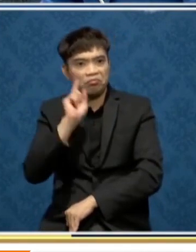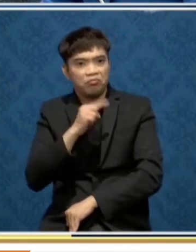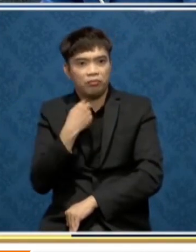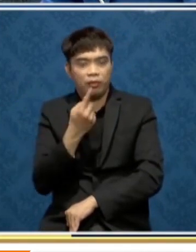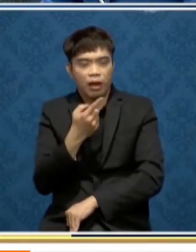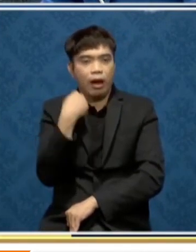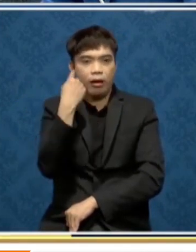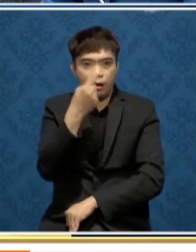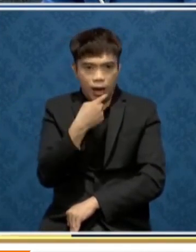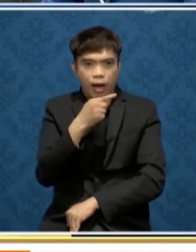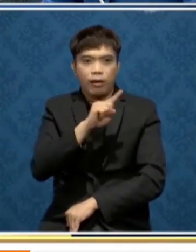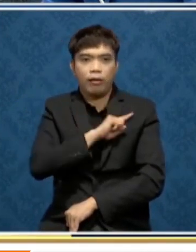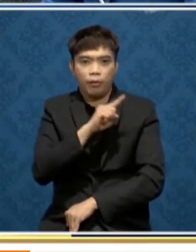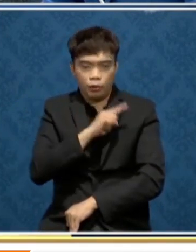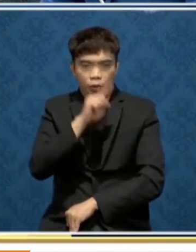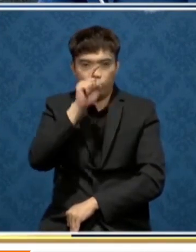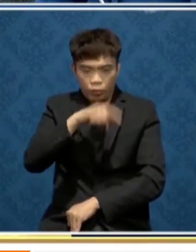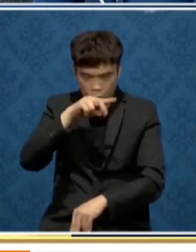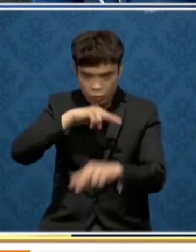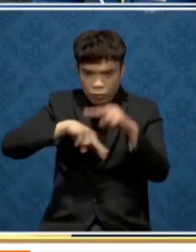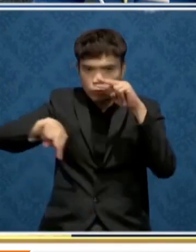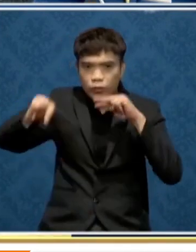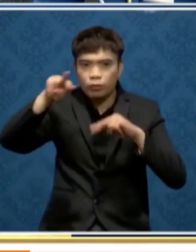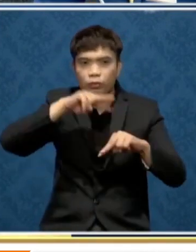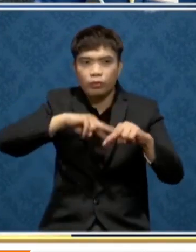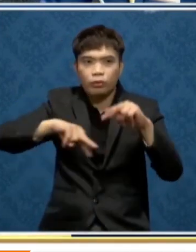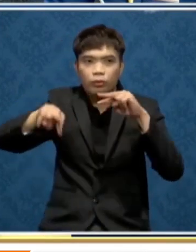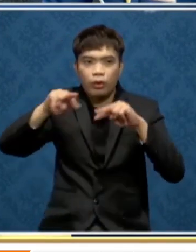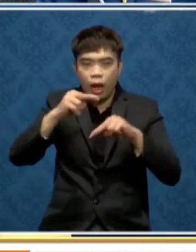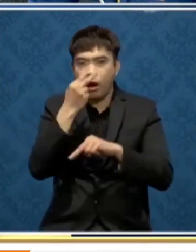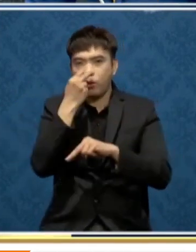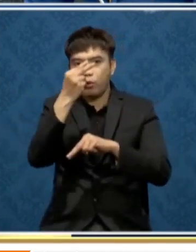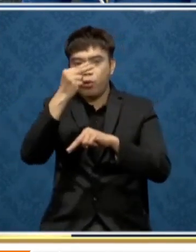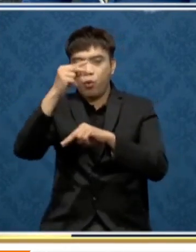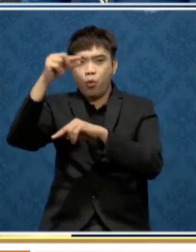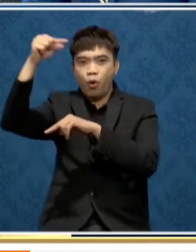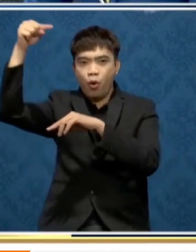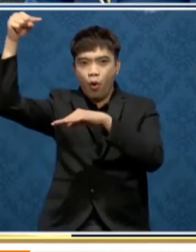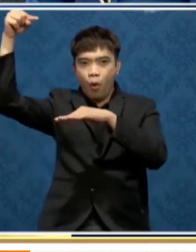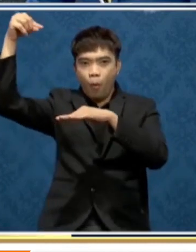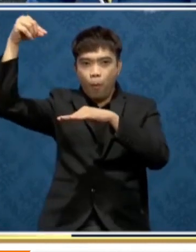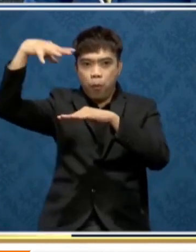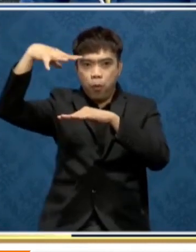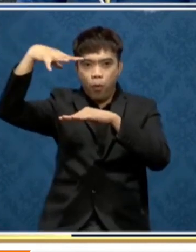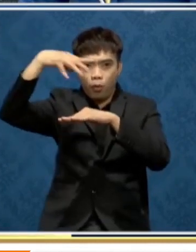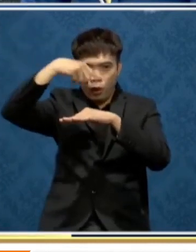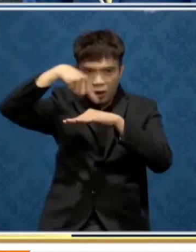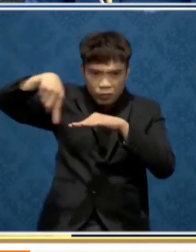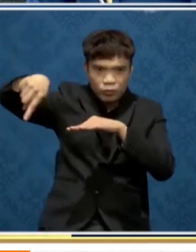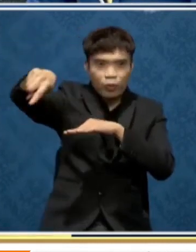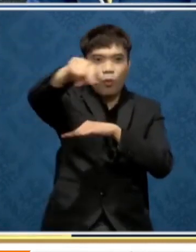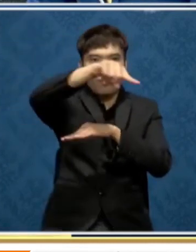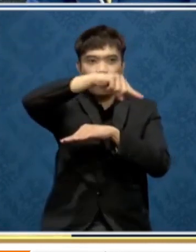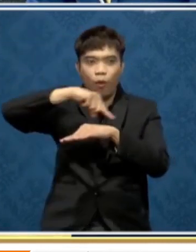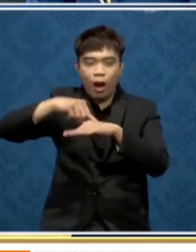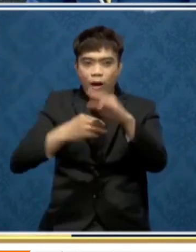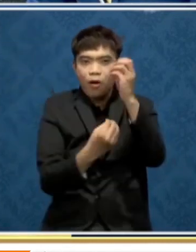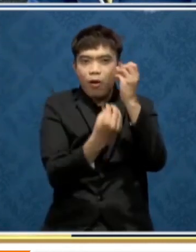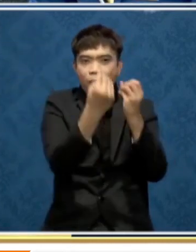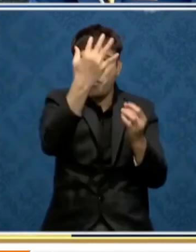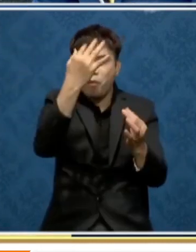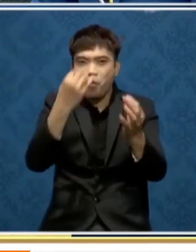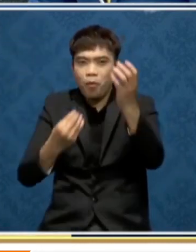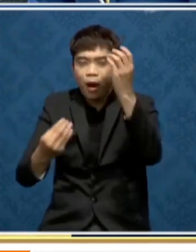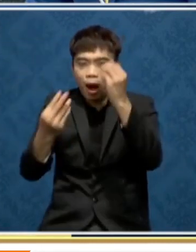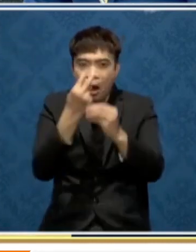านที่เกี่ยวข้องได้เข้ามาดูแลนะครับและภาพกว้างจากดาวเทียมจะเห็นว่าพื้นที่ป่าสงวนตอนนี้ก็แทบจะหา